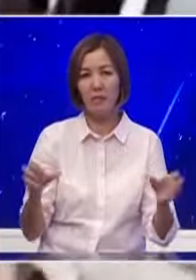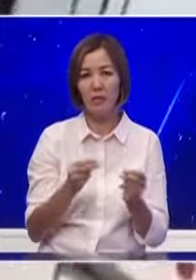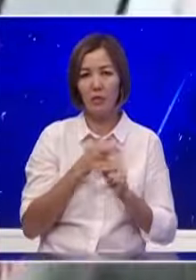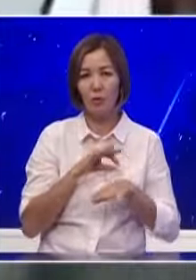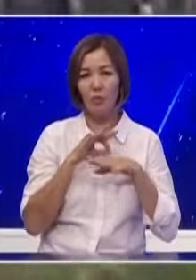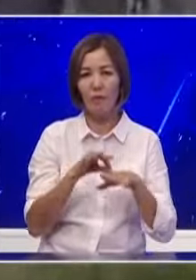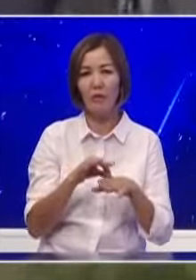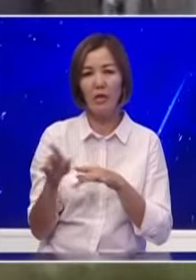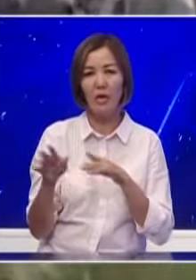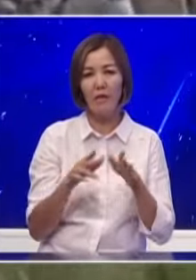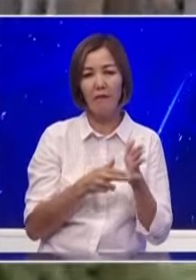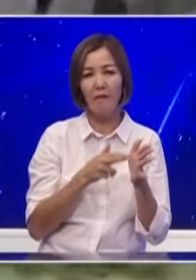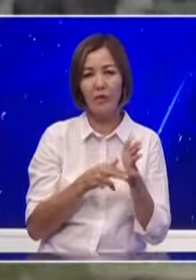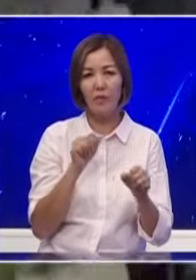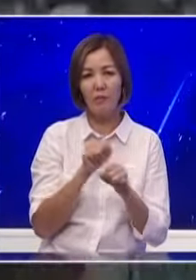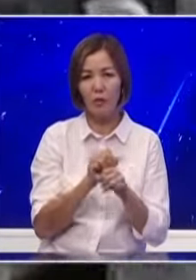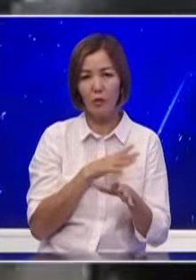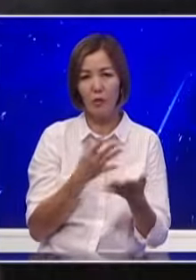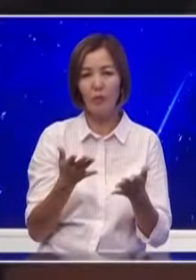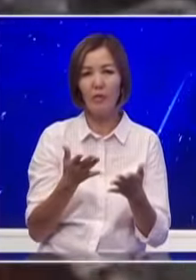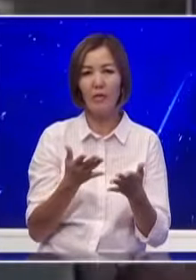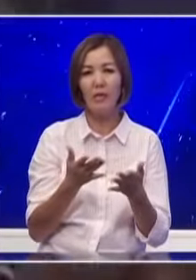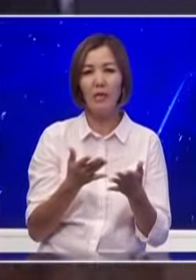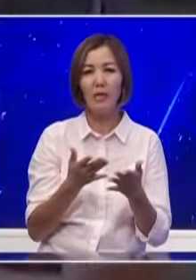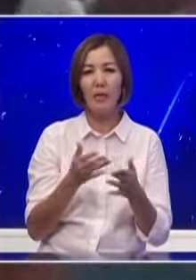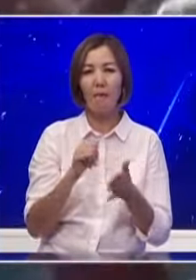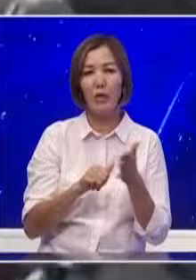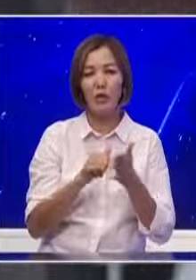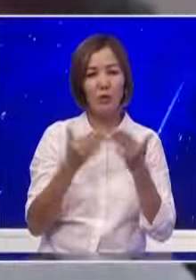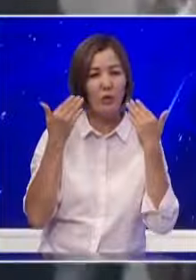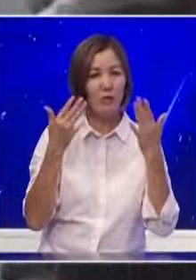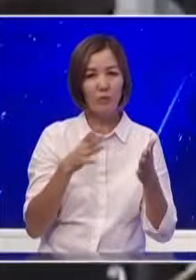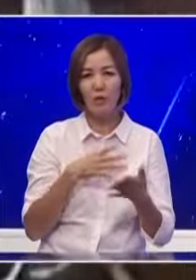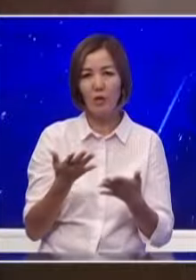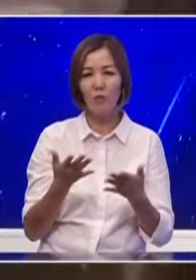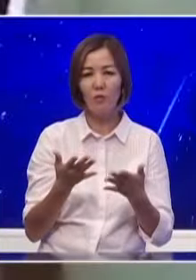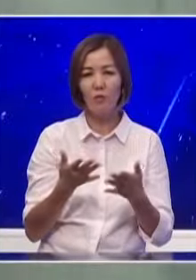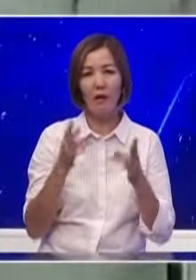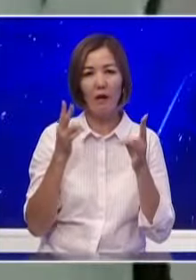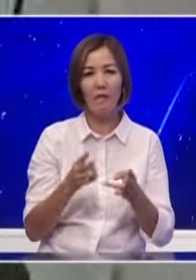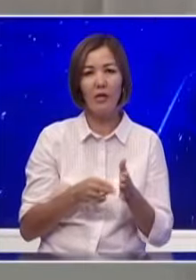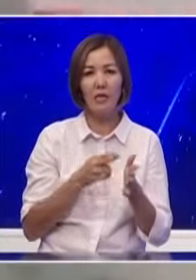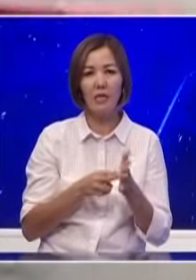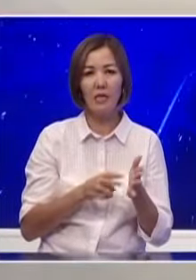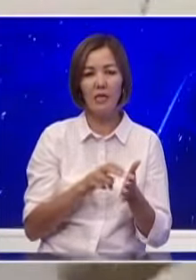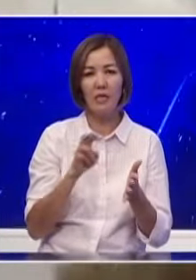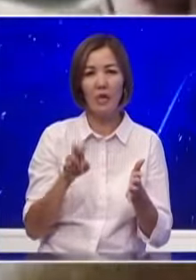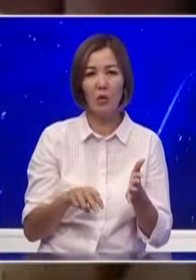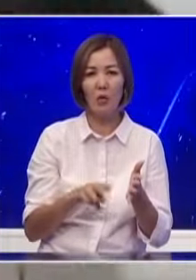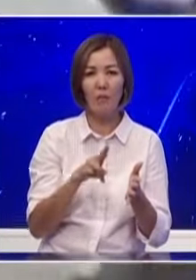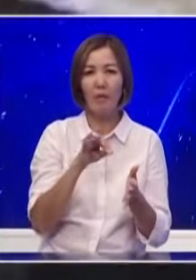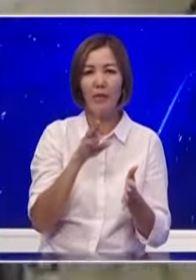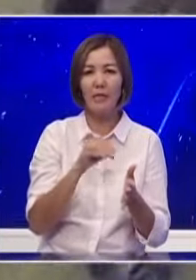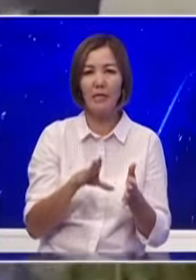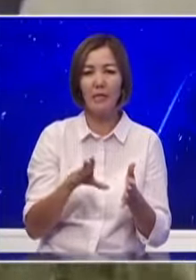работы. Движение поездов приостановлено. Причины произошедшего еще не установлены. Отметим, что аварии на железных дорогах